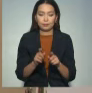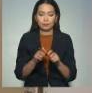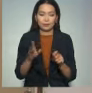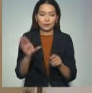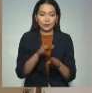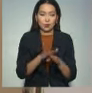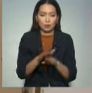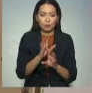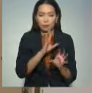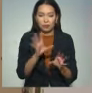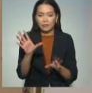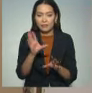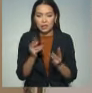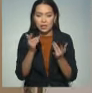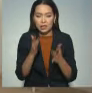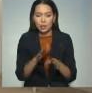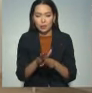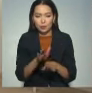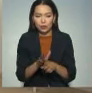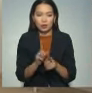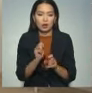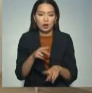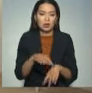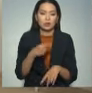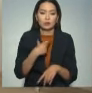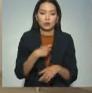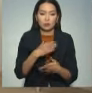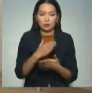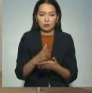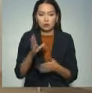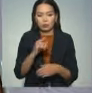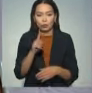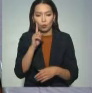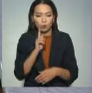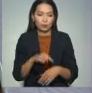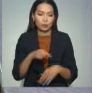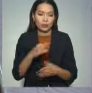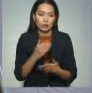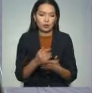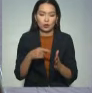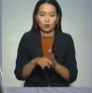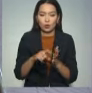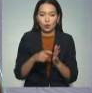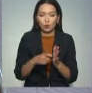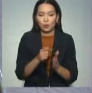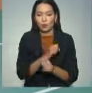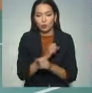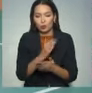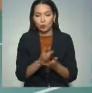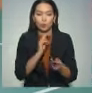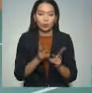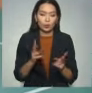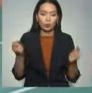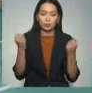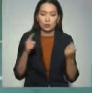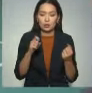полностью соответствует всем требованиям. Чувствуешь себя как дома и ощущаешь максимальный комфорт, говорят новоселы. Комната для отдыха, кухня, спортивный